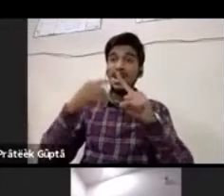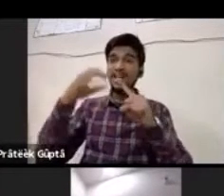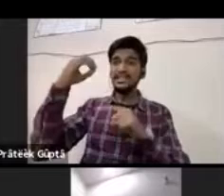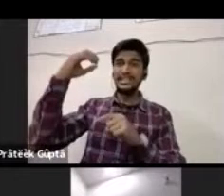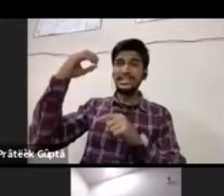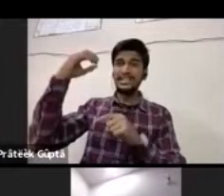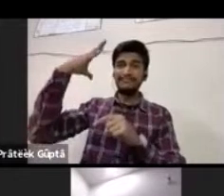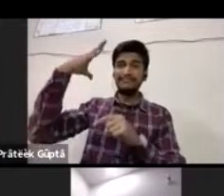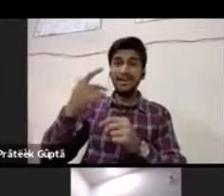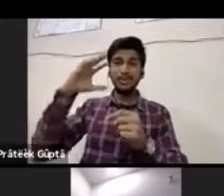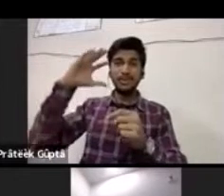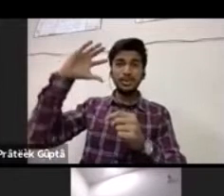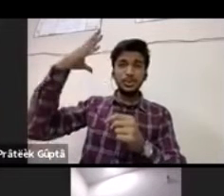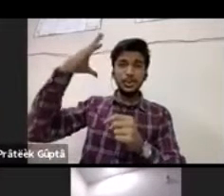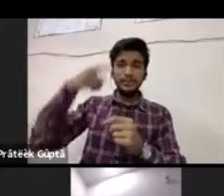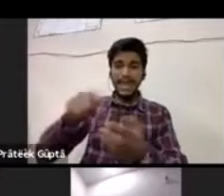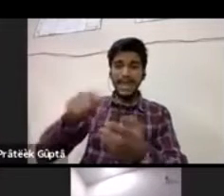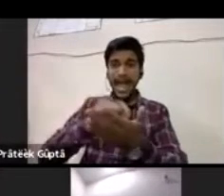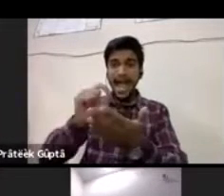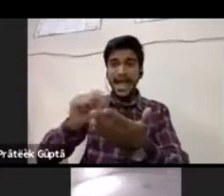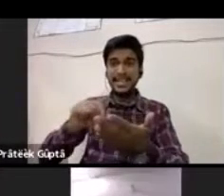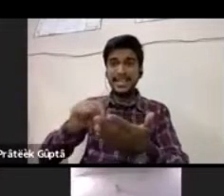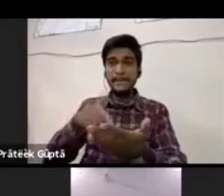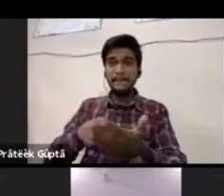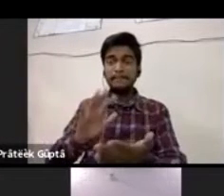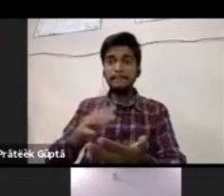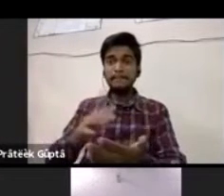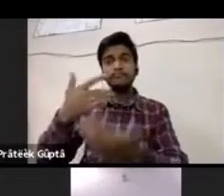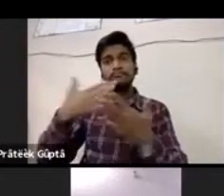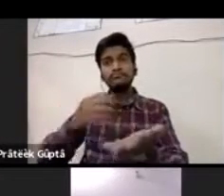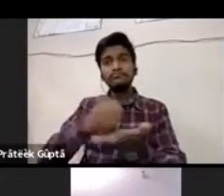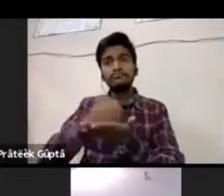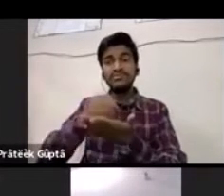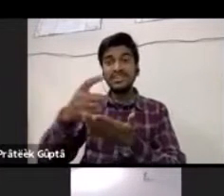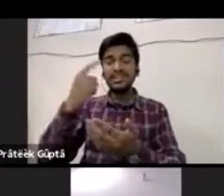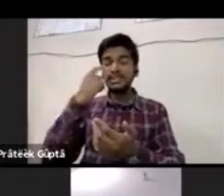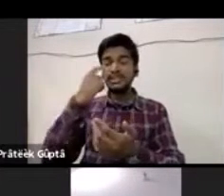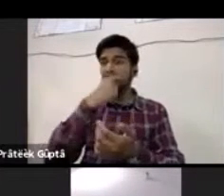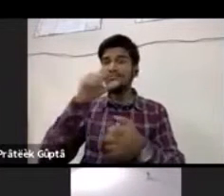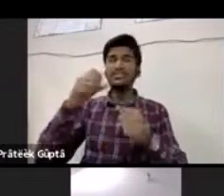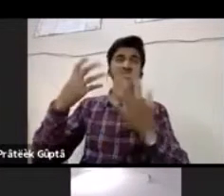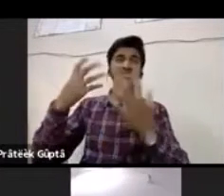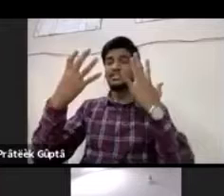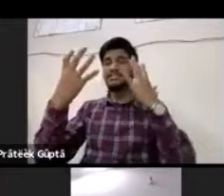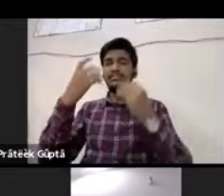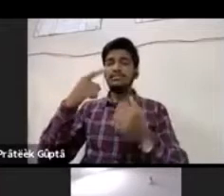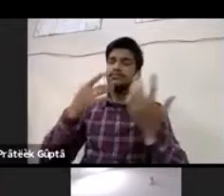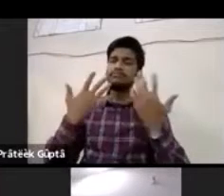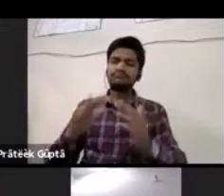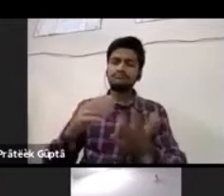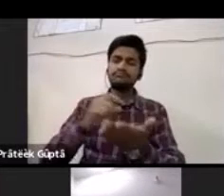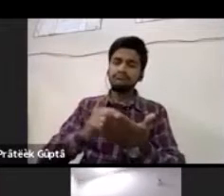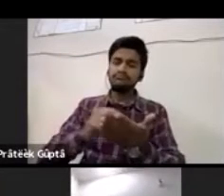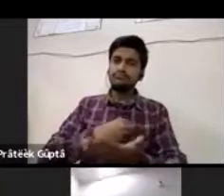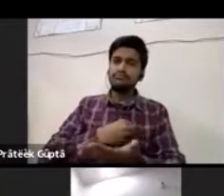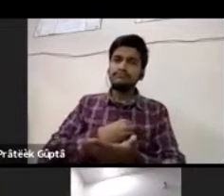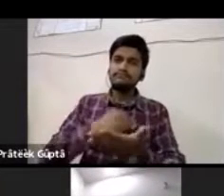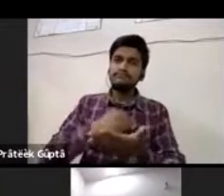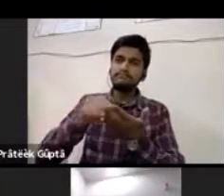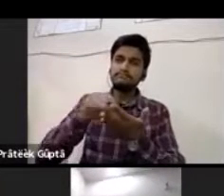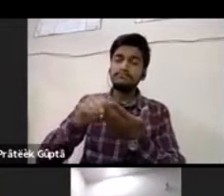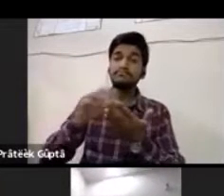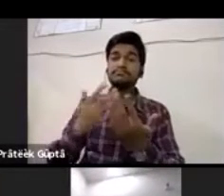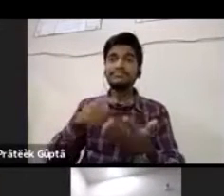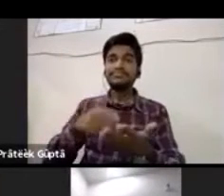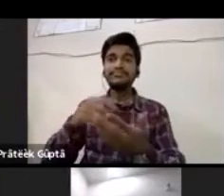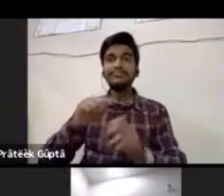पेपर को 4 टाइम्स एनलार्ज करके. But it also tells me ki as PWDs, people need to go